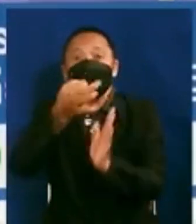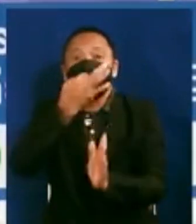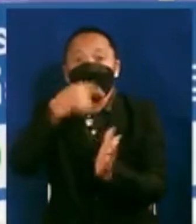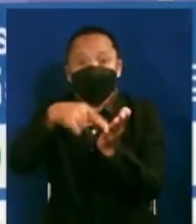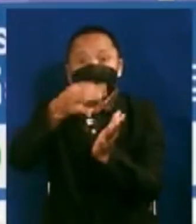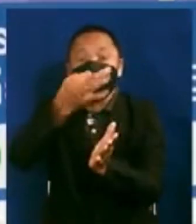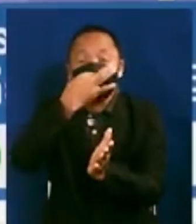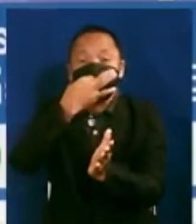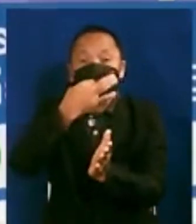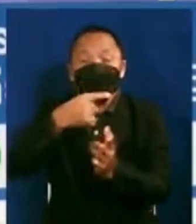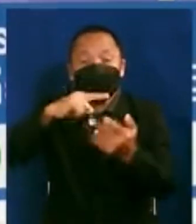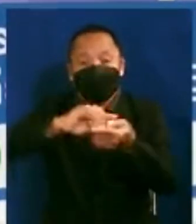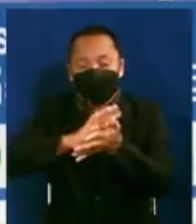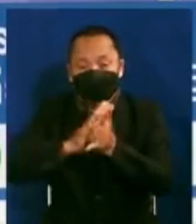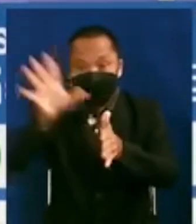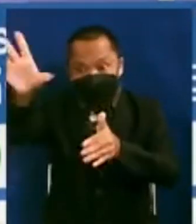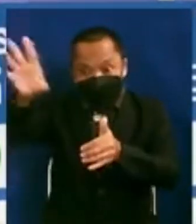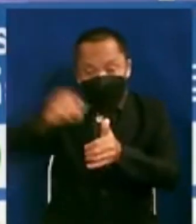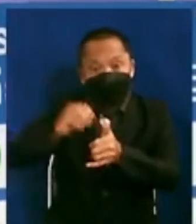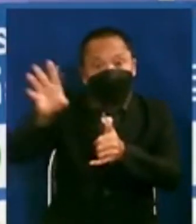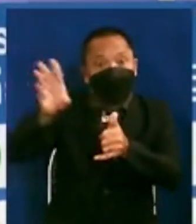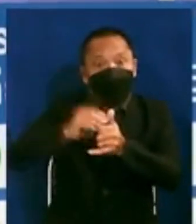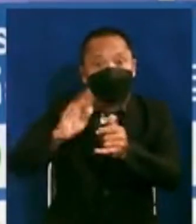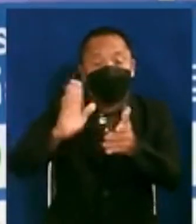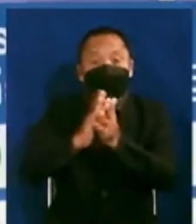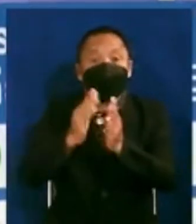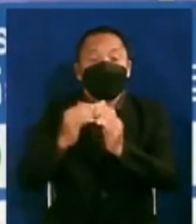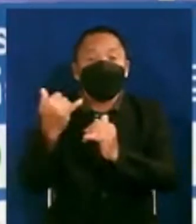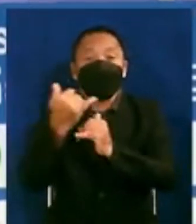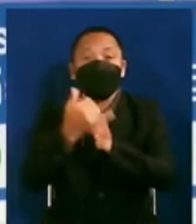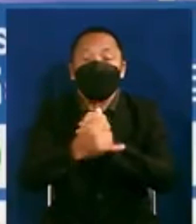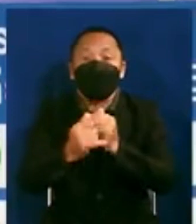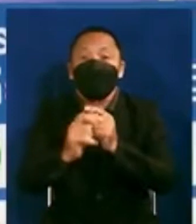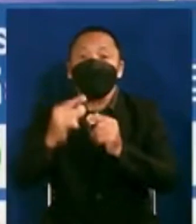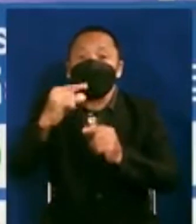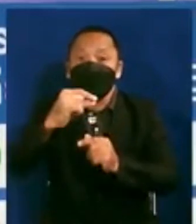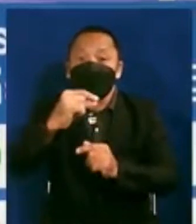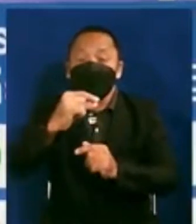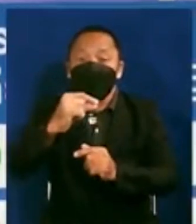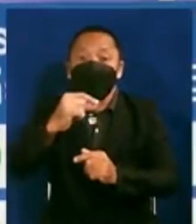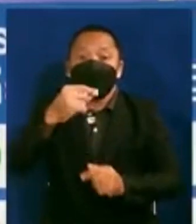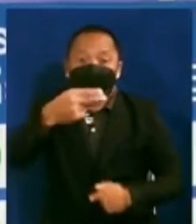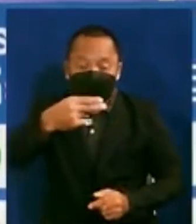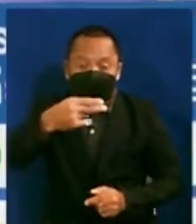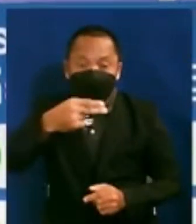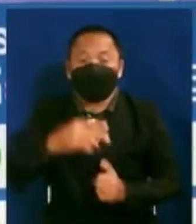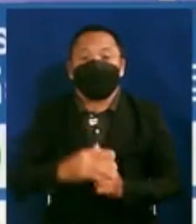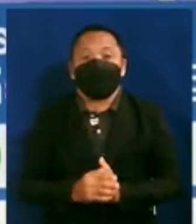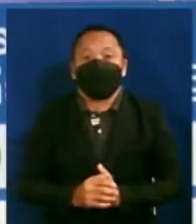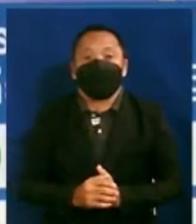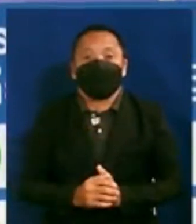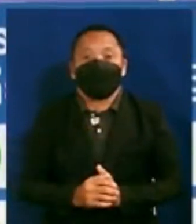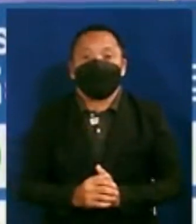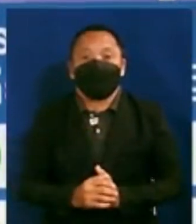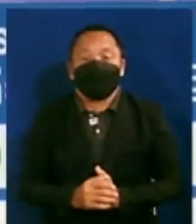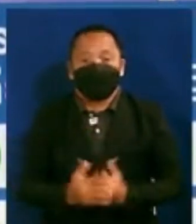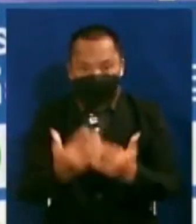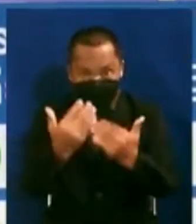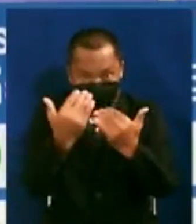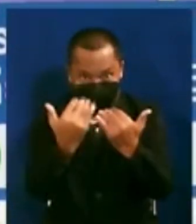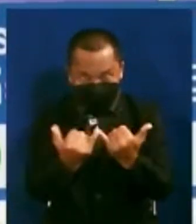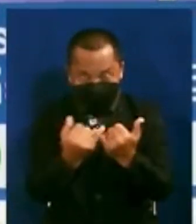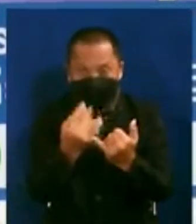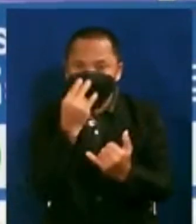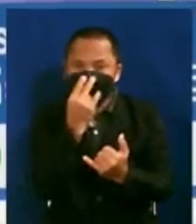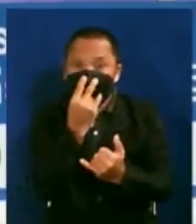ราสายพันธุ์ที่เข้ามาเป็นสายพันธุ์ G ที่เราเรียกว่า GH นะครับตอนนี้